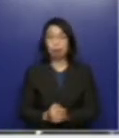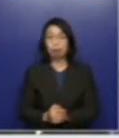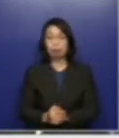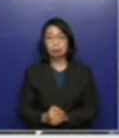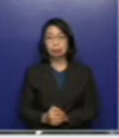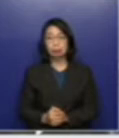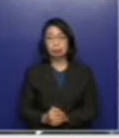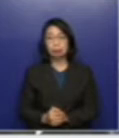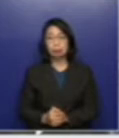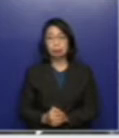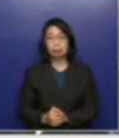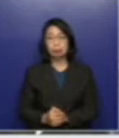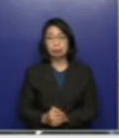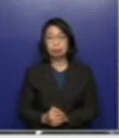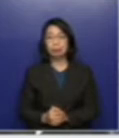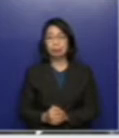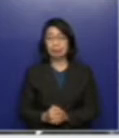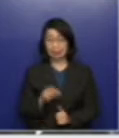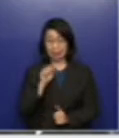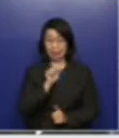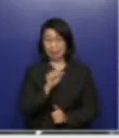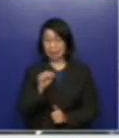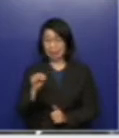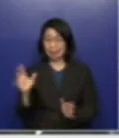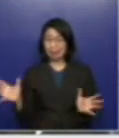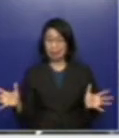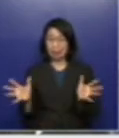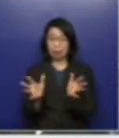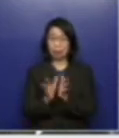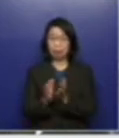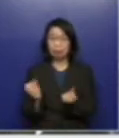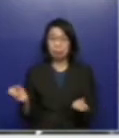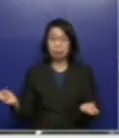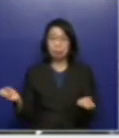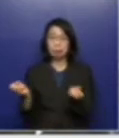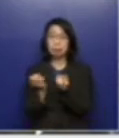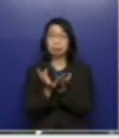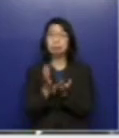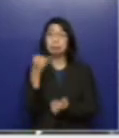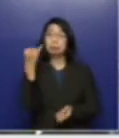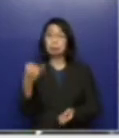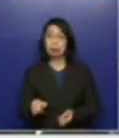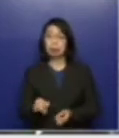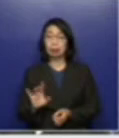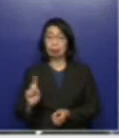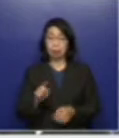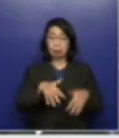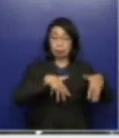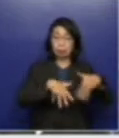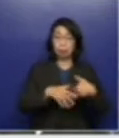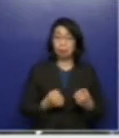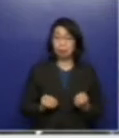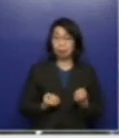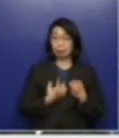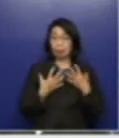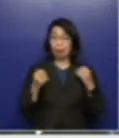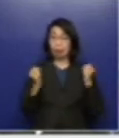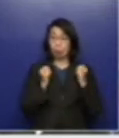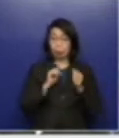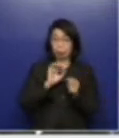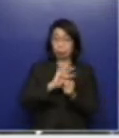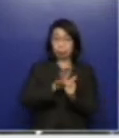ท่านประธานครับเหตุการณ์เหล่านี้เนี่ยมันเป็นผลกระทบที่เกิดขึ้นพี่น้องประชาชนคนระยองไม่ได้กลัวที่จะติดโรคนะ